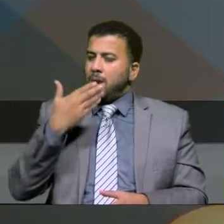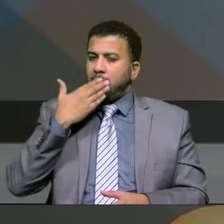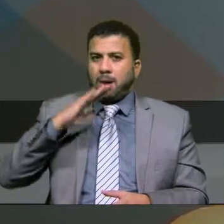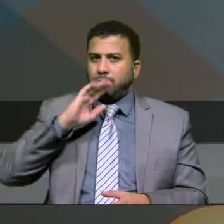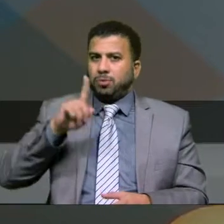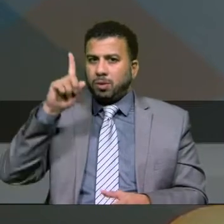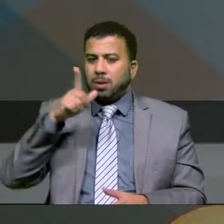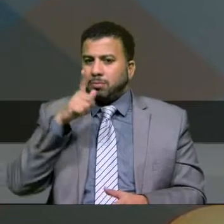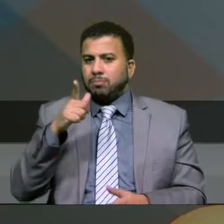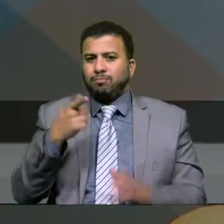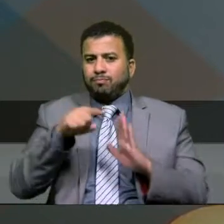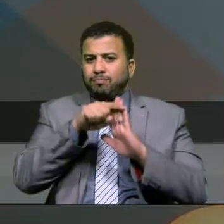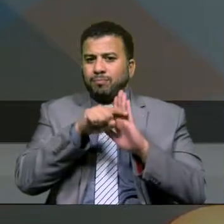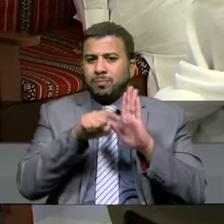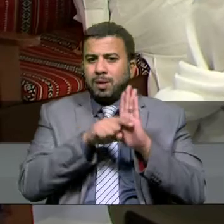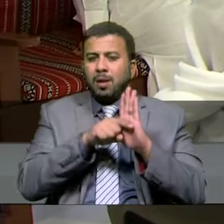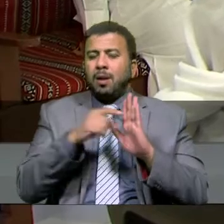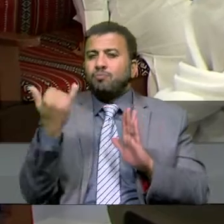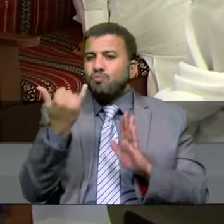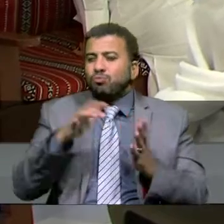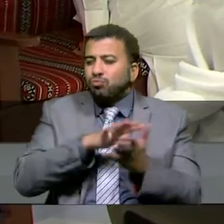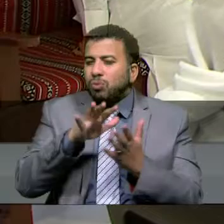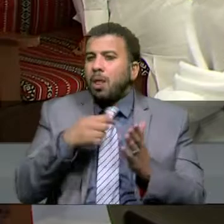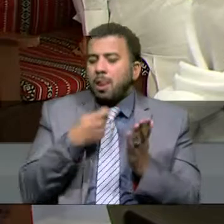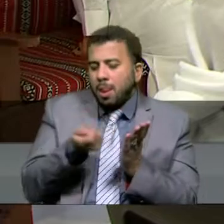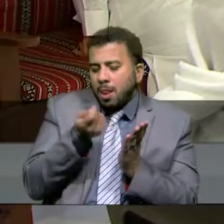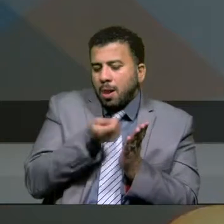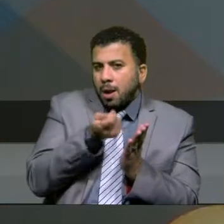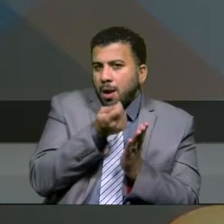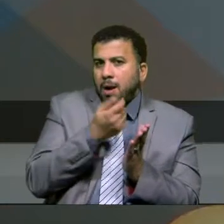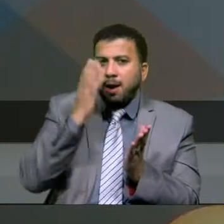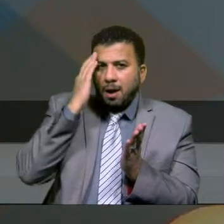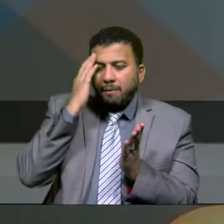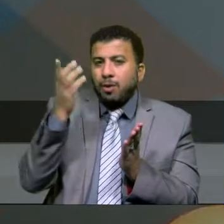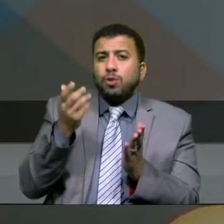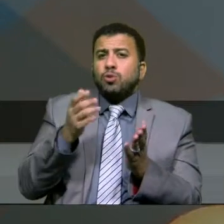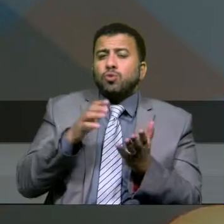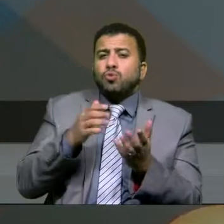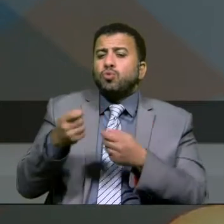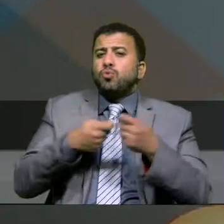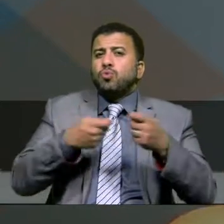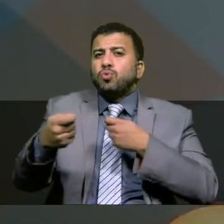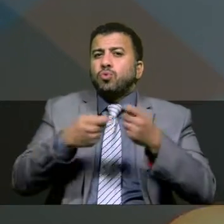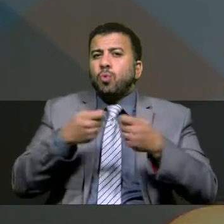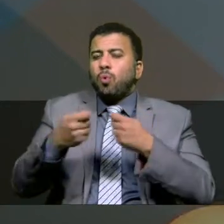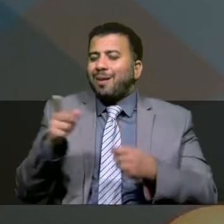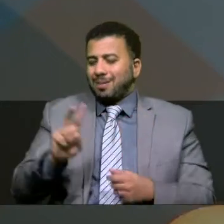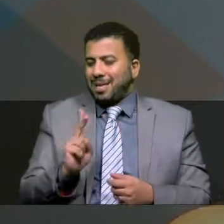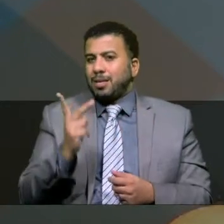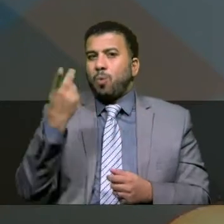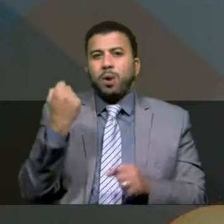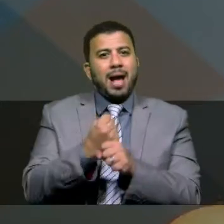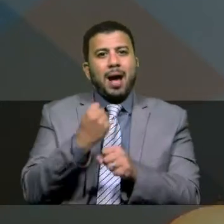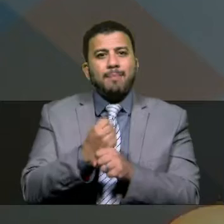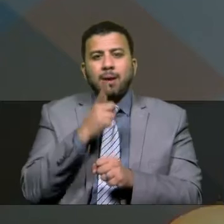تم تسجيل فيها الملاحظات والمجالات اللي يقدر السوق يتطور فيها آليات عمله بحيث